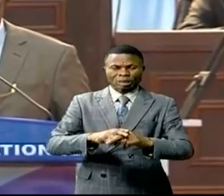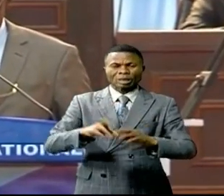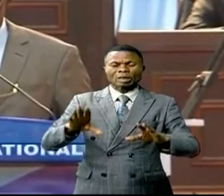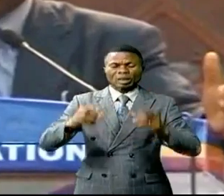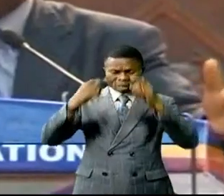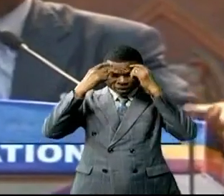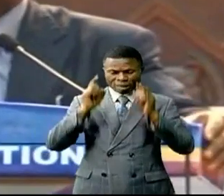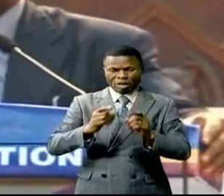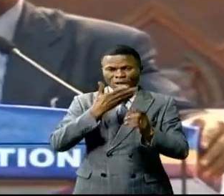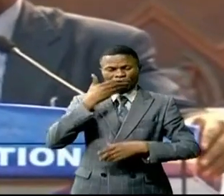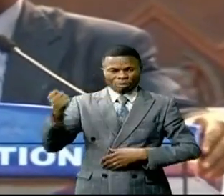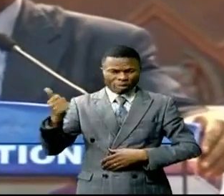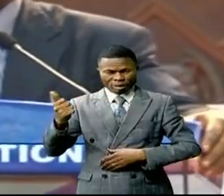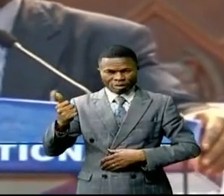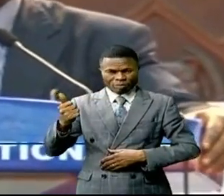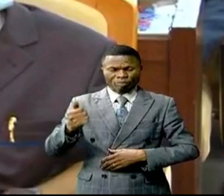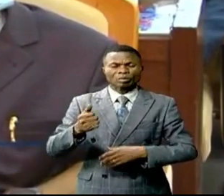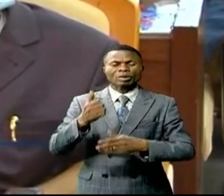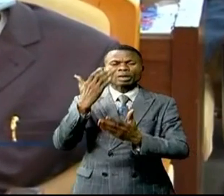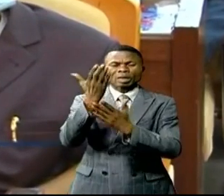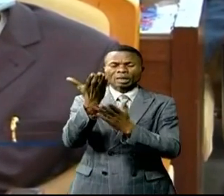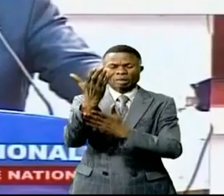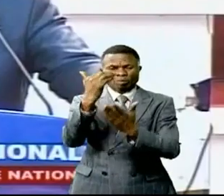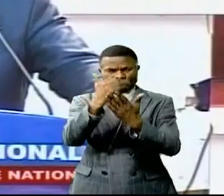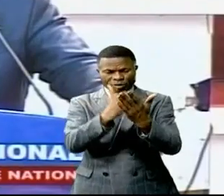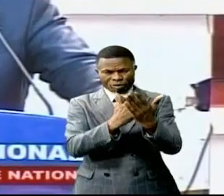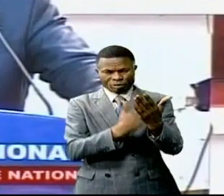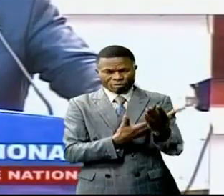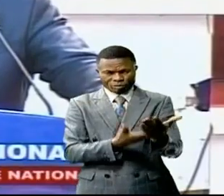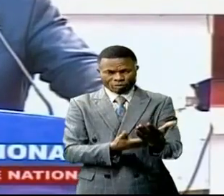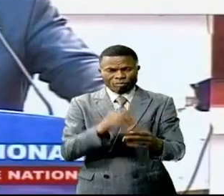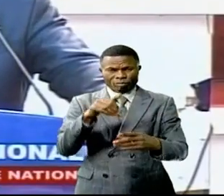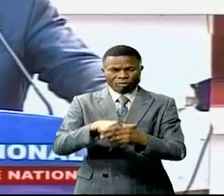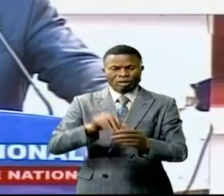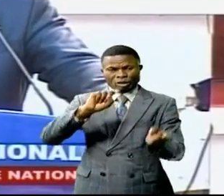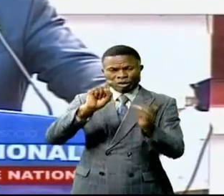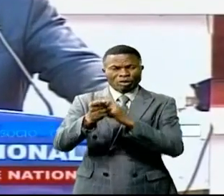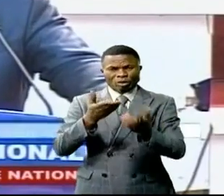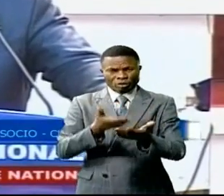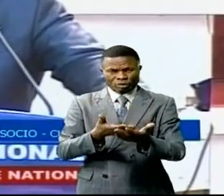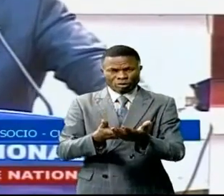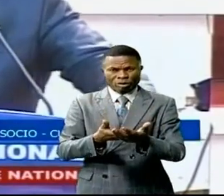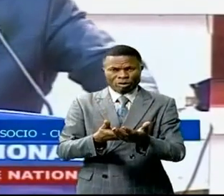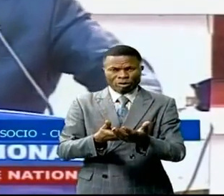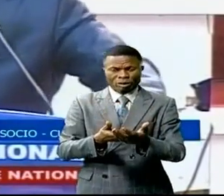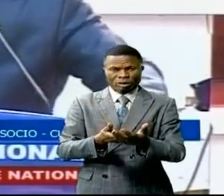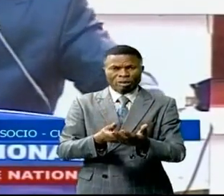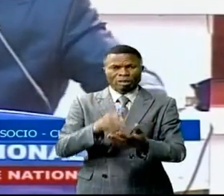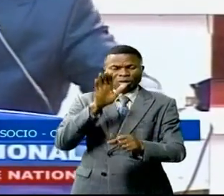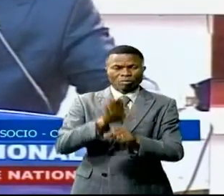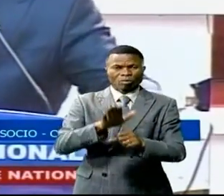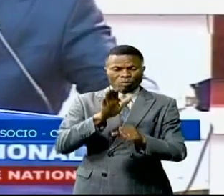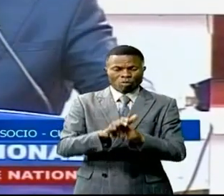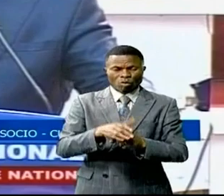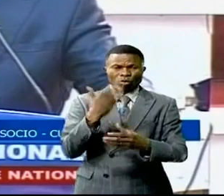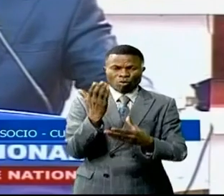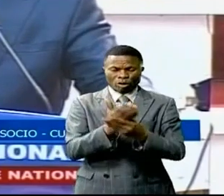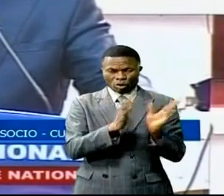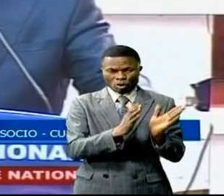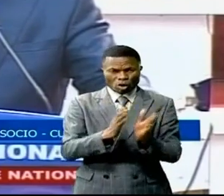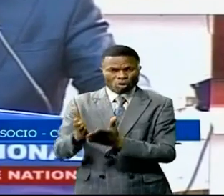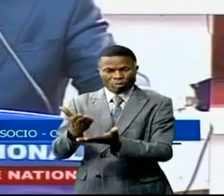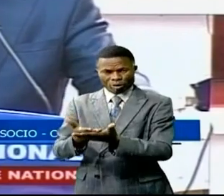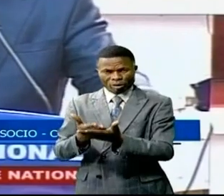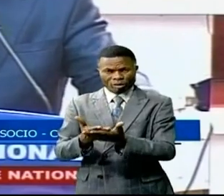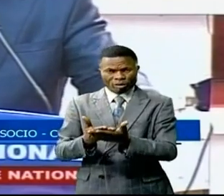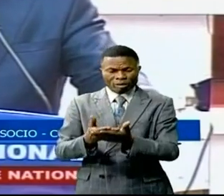conclusions du rapport moyennant des amendements éventuels. Dans cette réforme, il y a plusieurs dispositions qui font partie